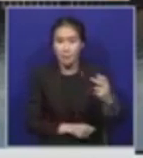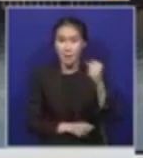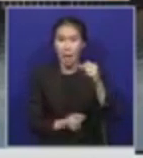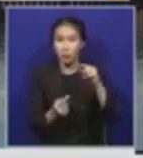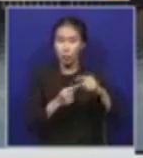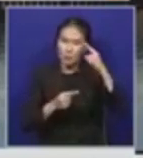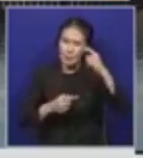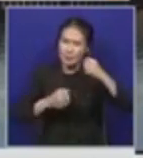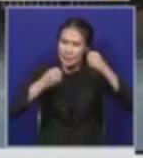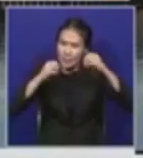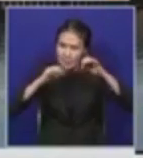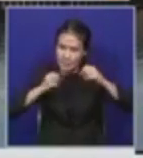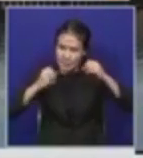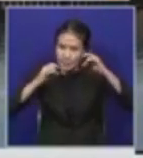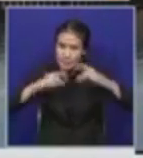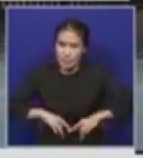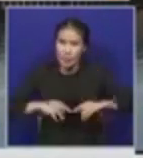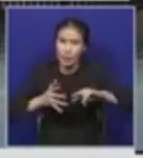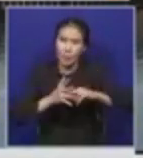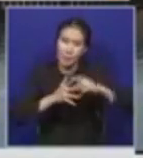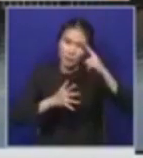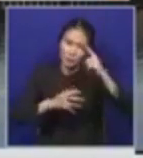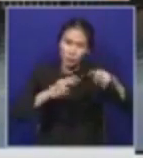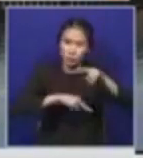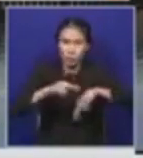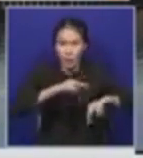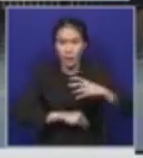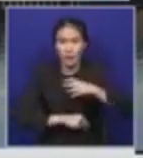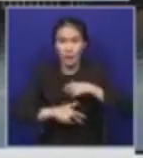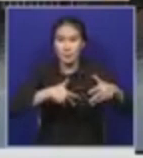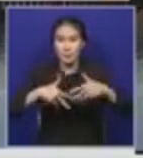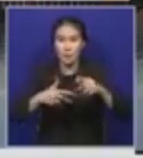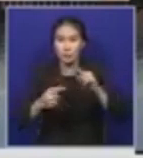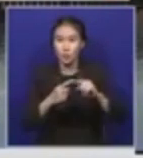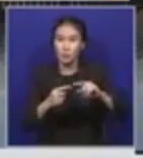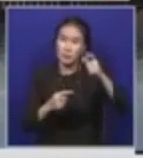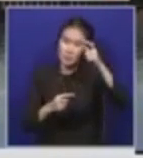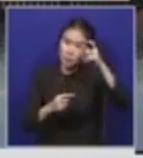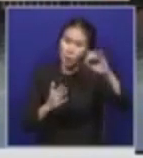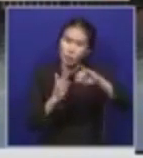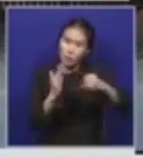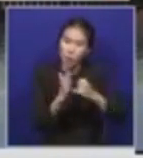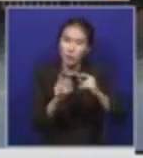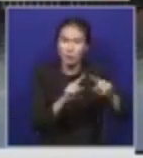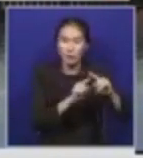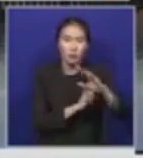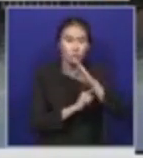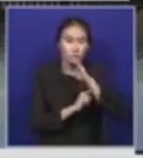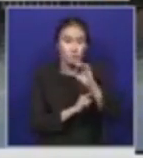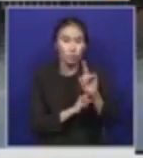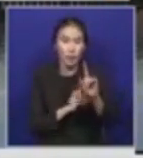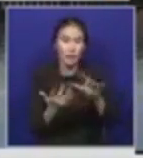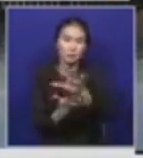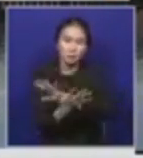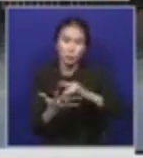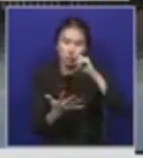ใจอำนาจในการคุ้มครองเมล็ดพันธุ์ตรงนี้ที่ประชาชนในพื้นที่ต่างๆเหล่านี้นะครับไม่ว่าจะอยู่ในพื้นที่ระ